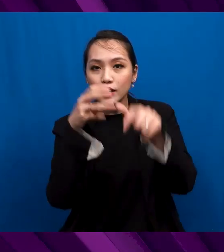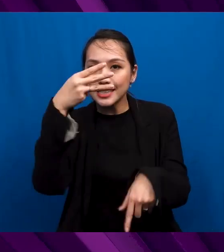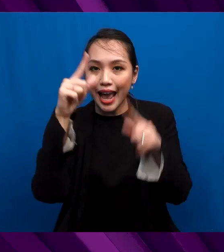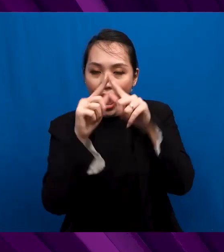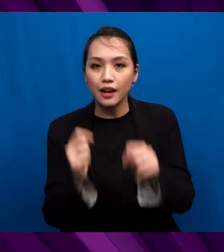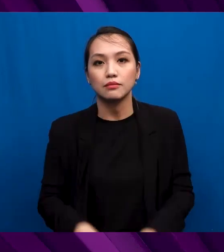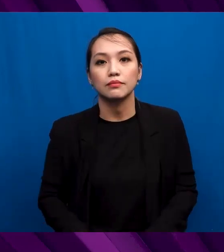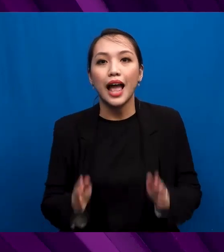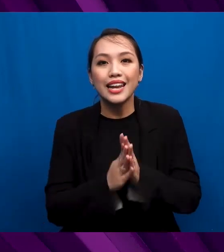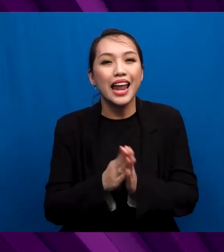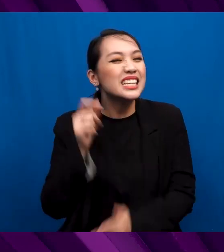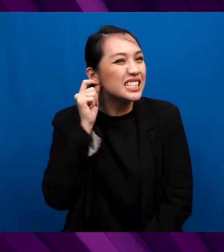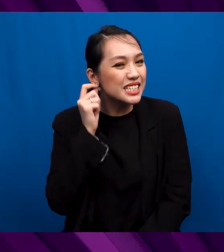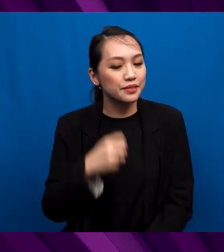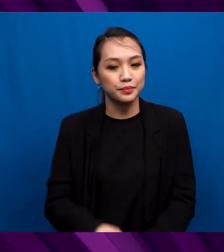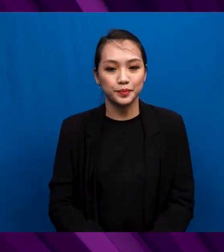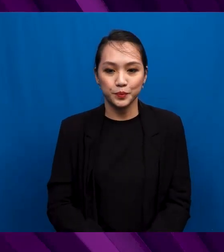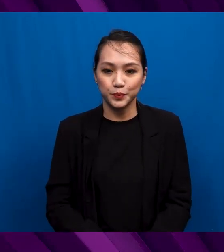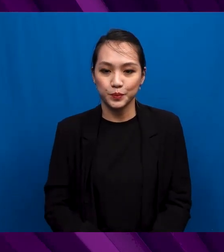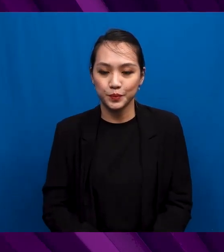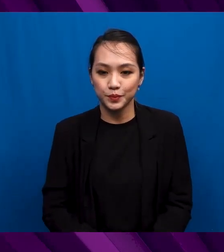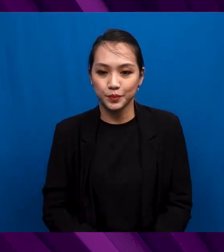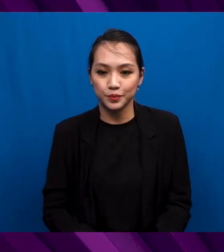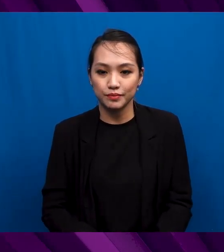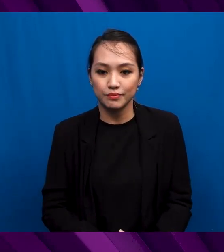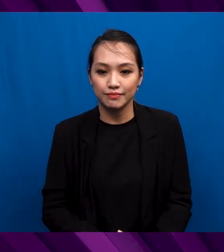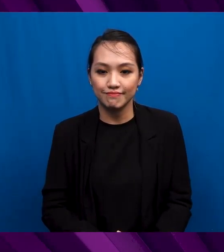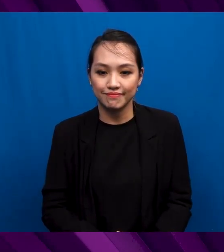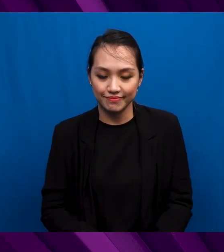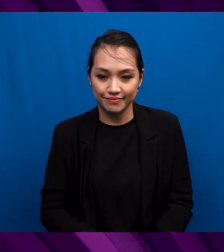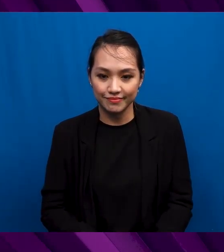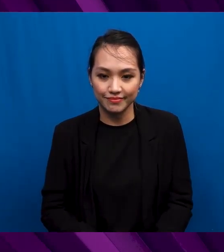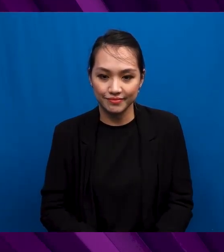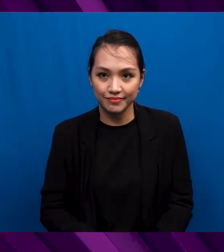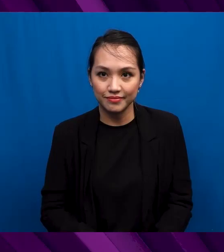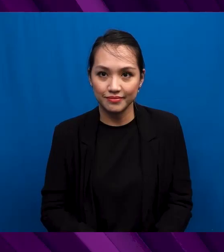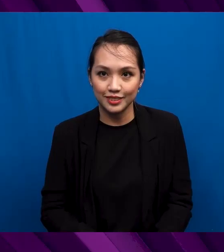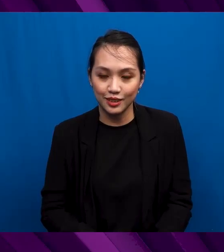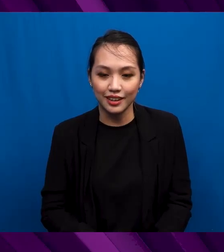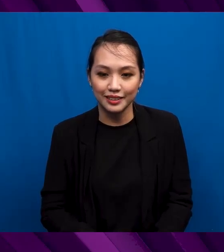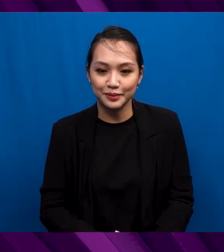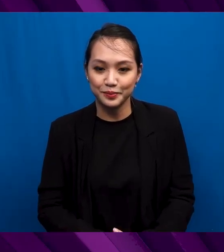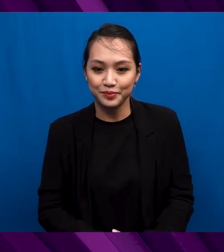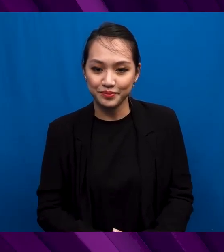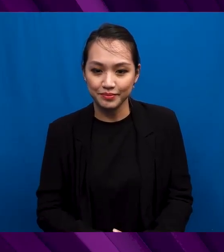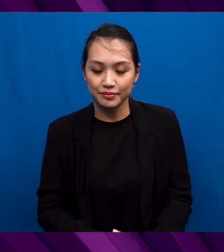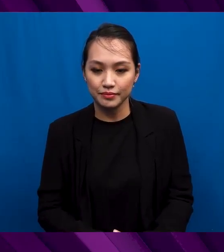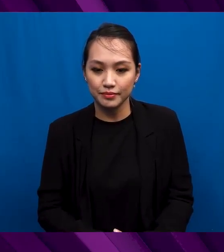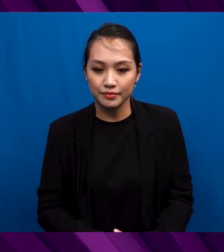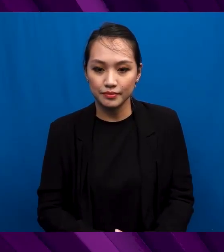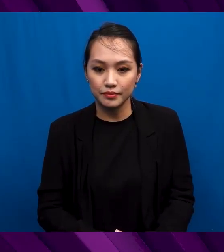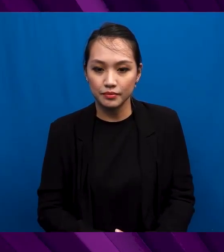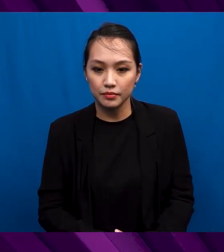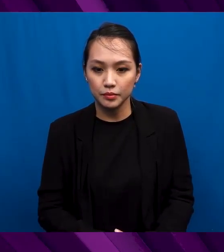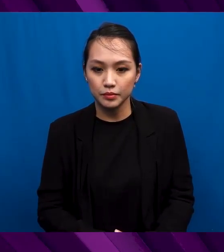keturunannya. Pas-pasan gitu loh berkatnya. Tapi tetap muncul Hosea. Ada kemiripan. Mirip namun tak sama.